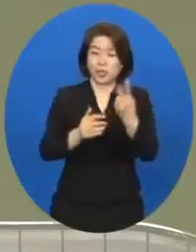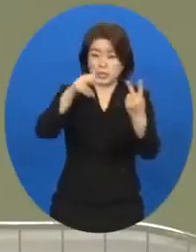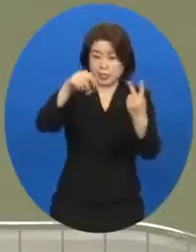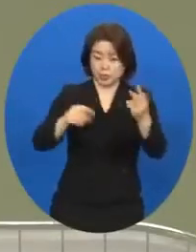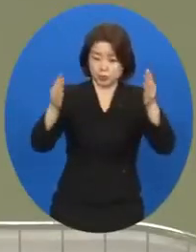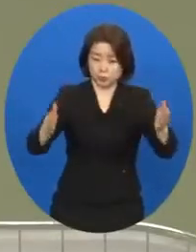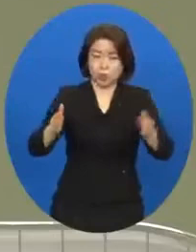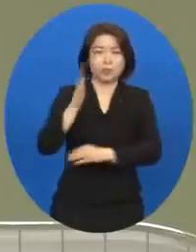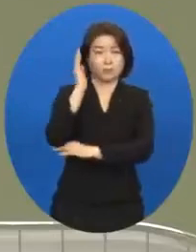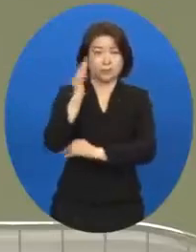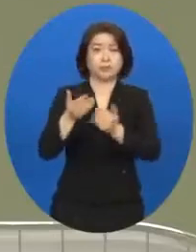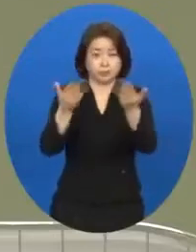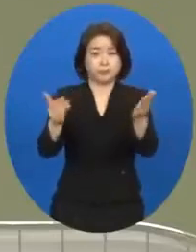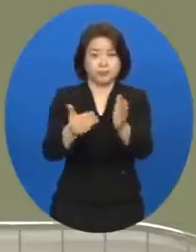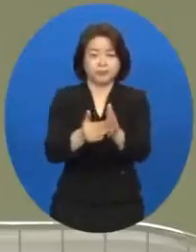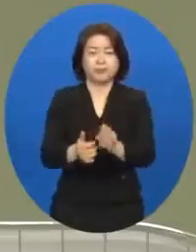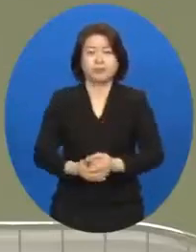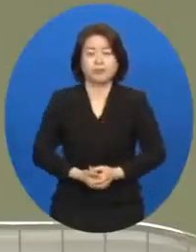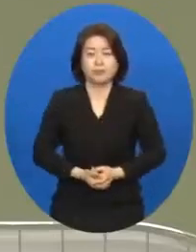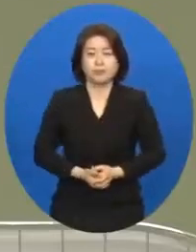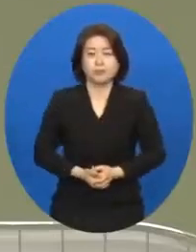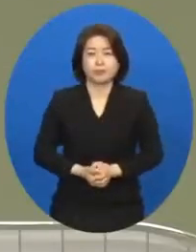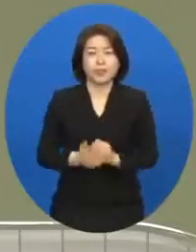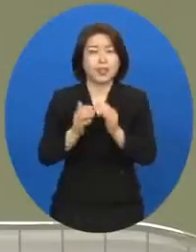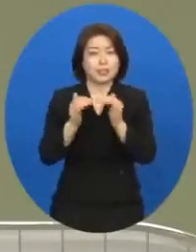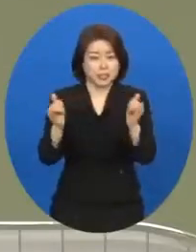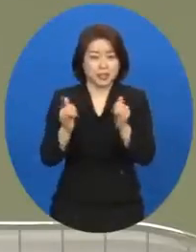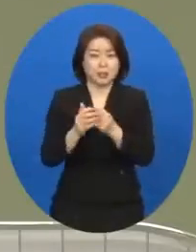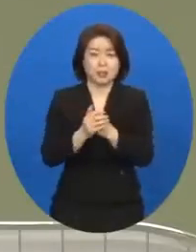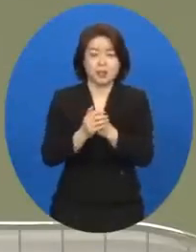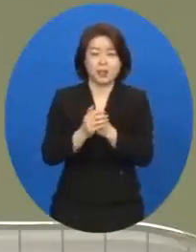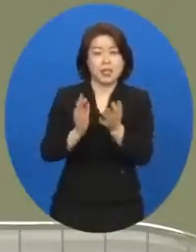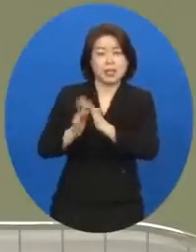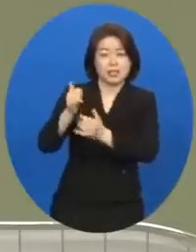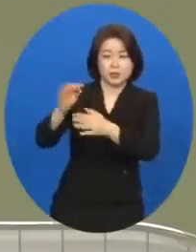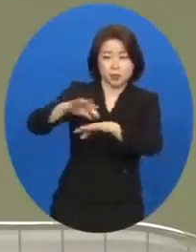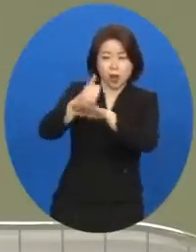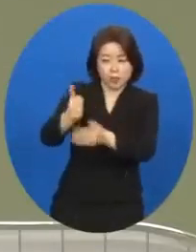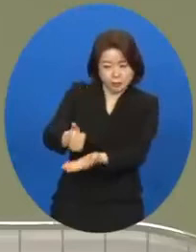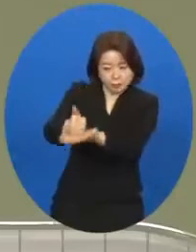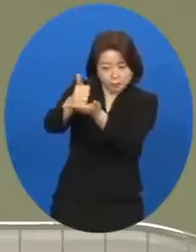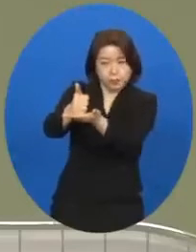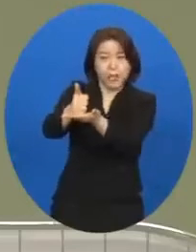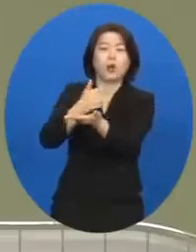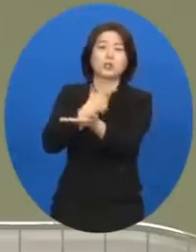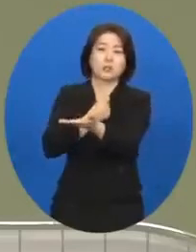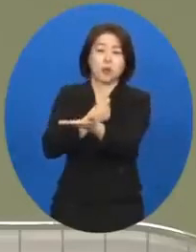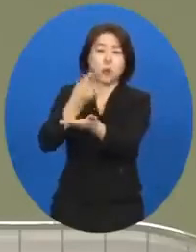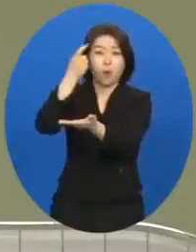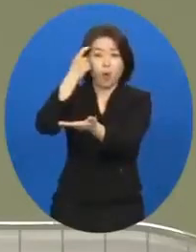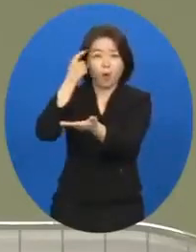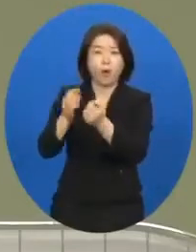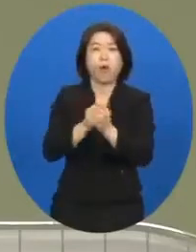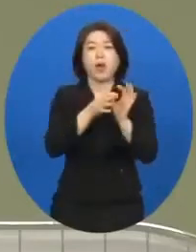걸쳐서 나누었습니다. 사람들이 예수님을 왕으로 옹립하려고 했습니다. 이유는